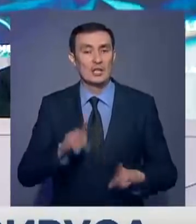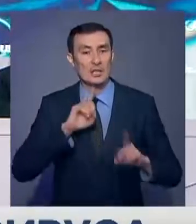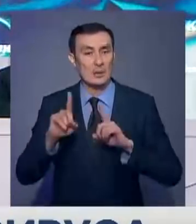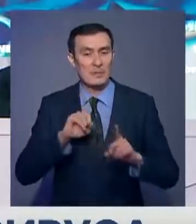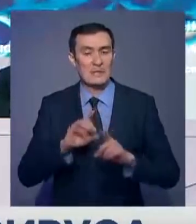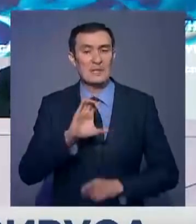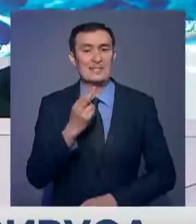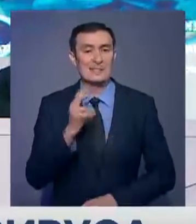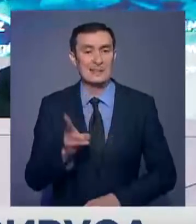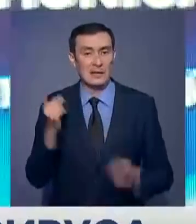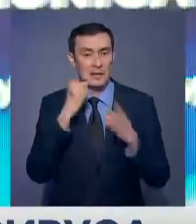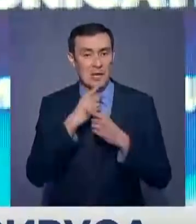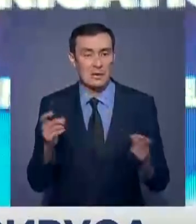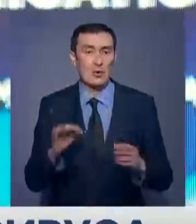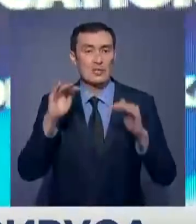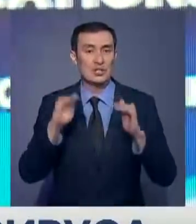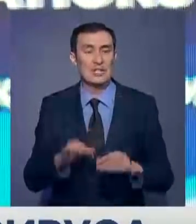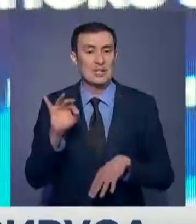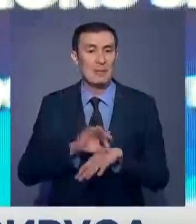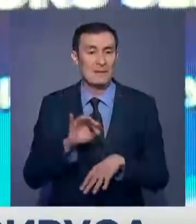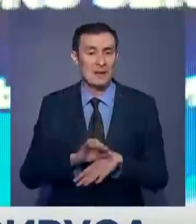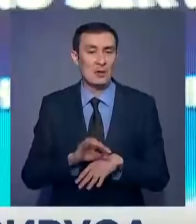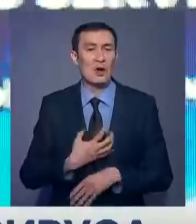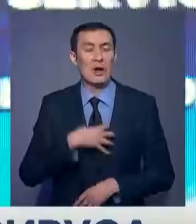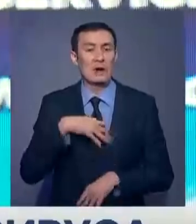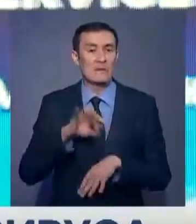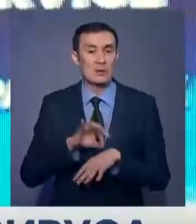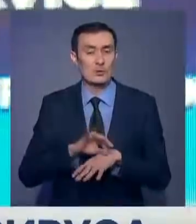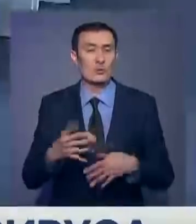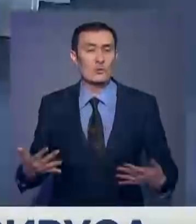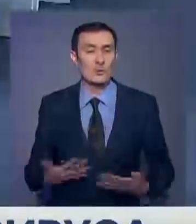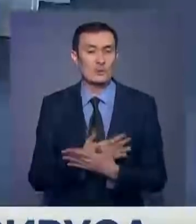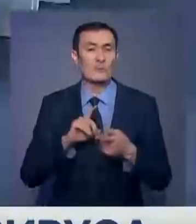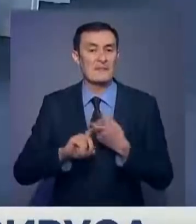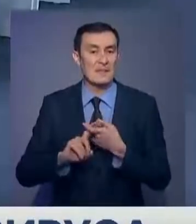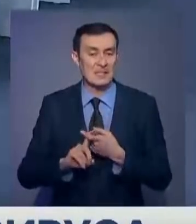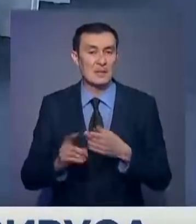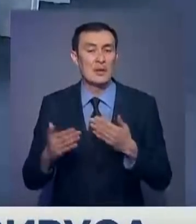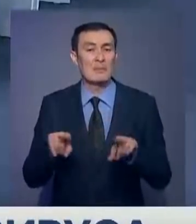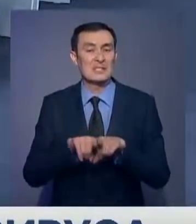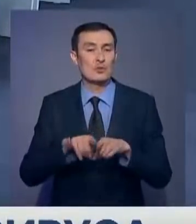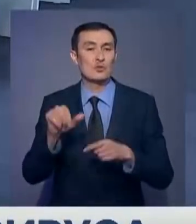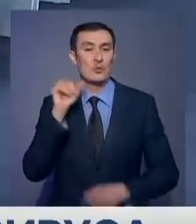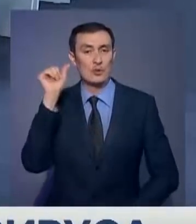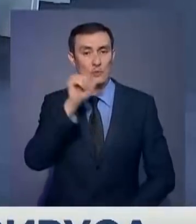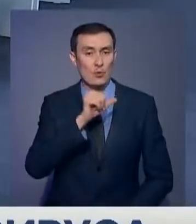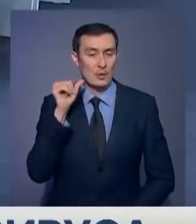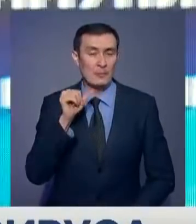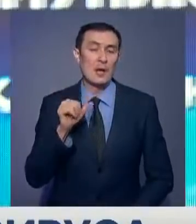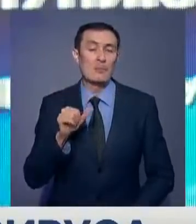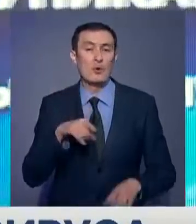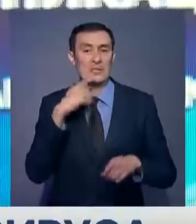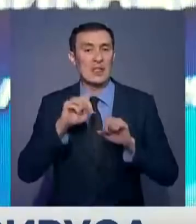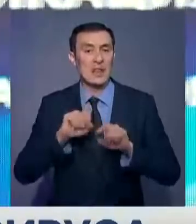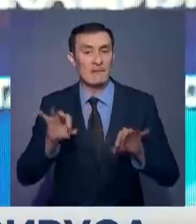На брифинге в ВСЦК также отметили снижение заболеваемости острыми респираторными вирусными инфекциями по сравнению с прошлым годом.